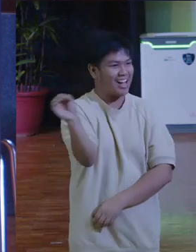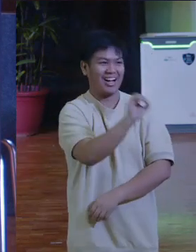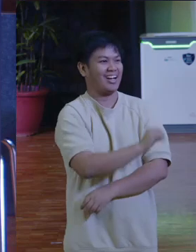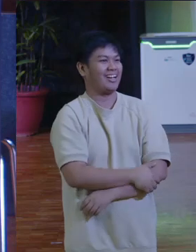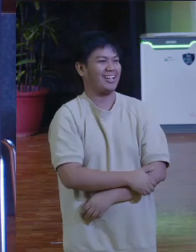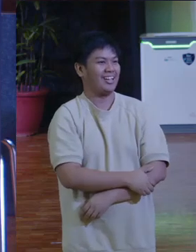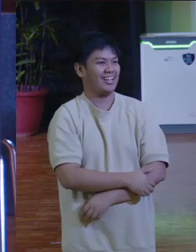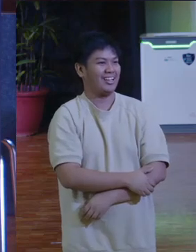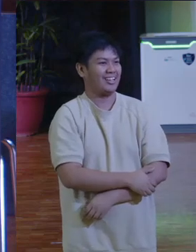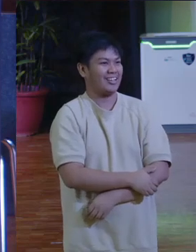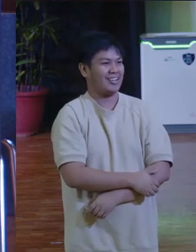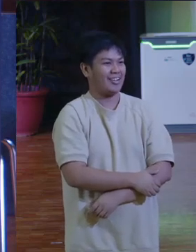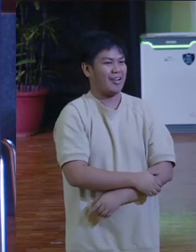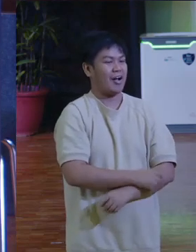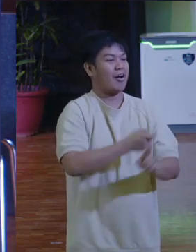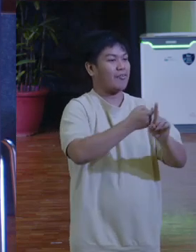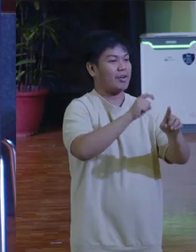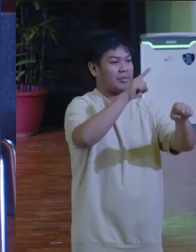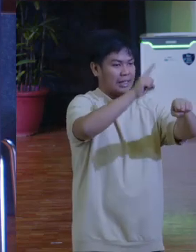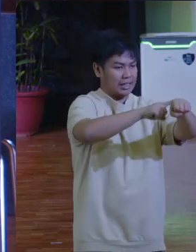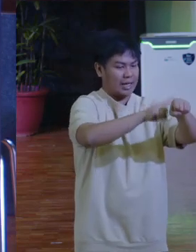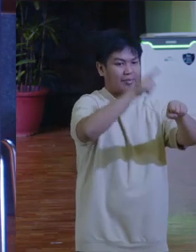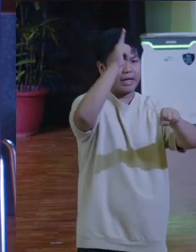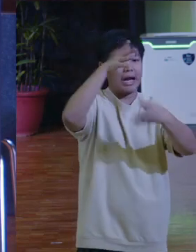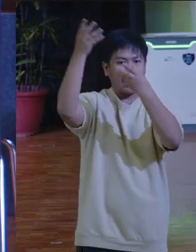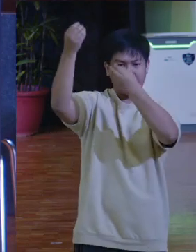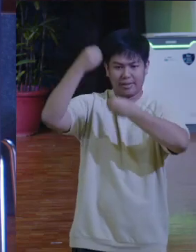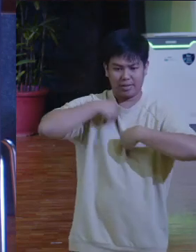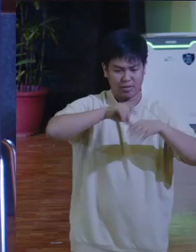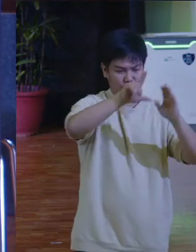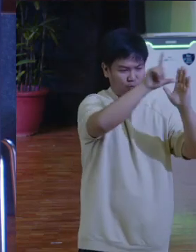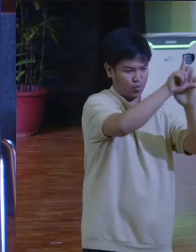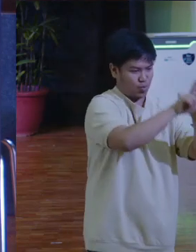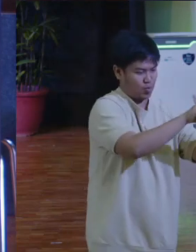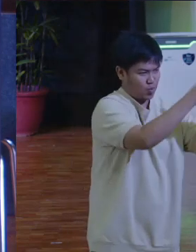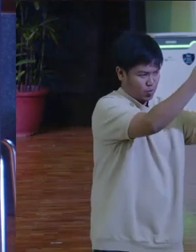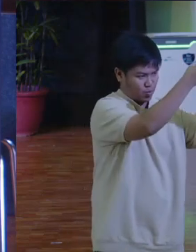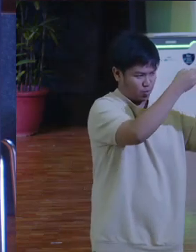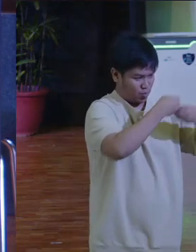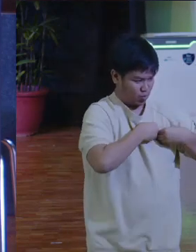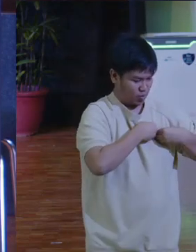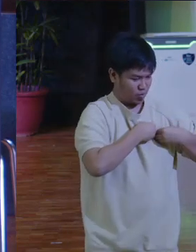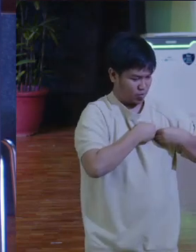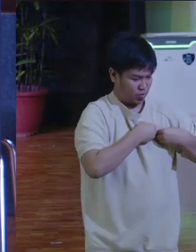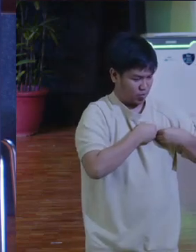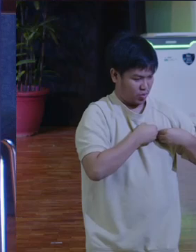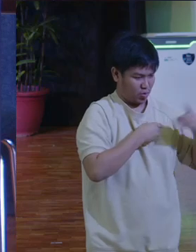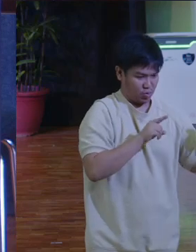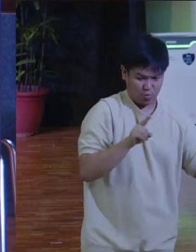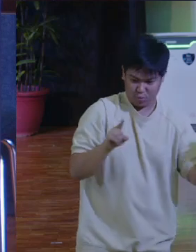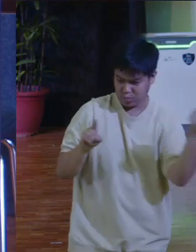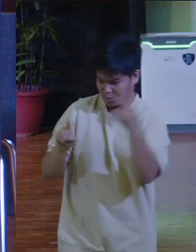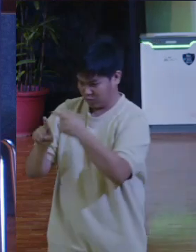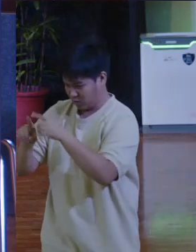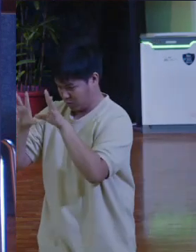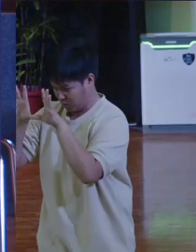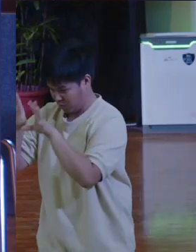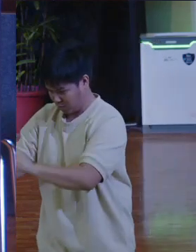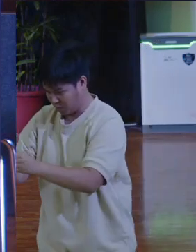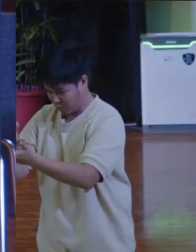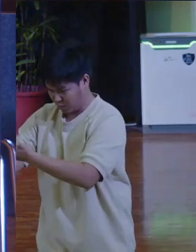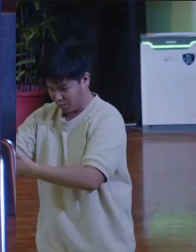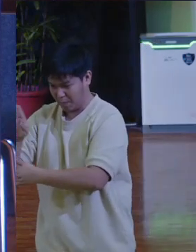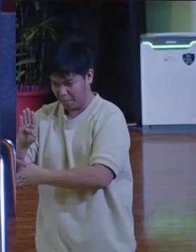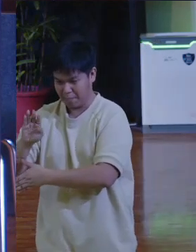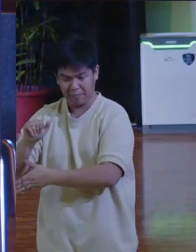36, chapter 36:21, to fulfill the word of the Lord by the mouth of Jeremiah until the land